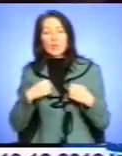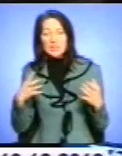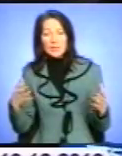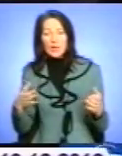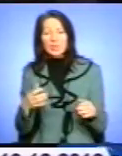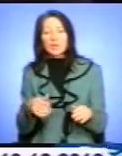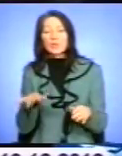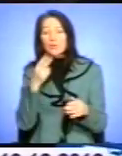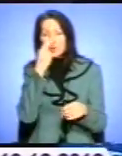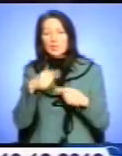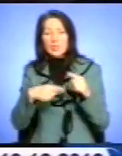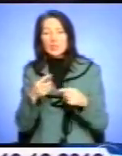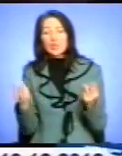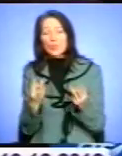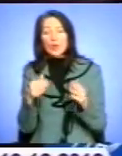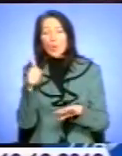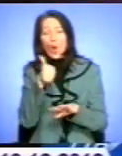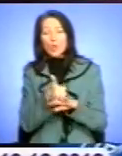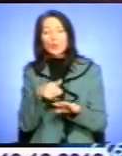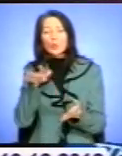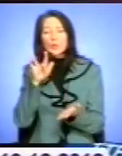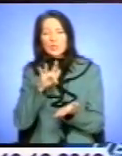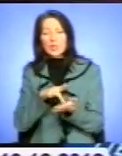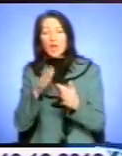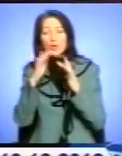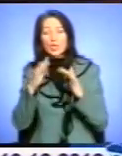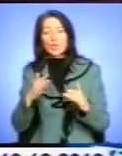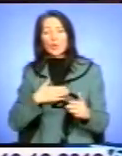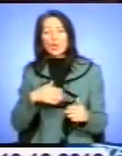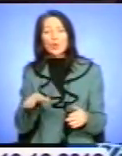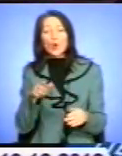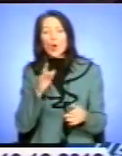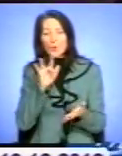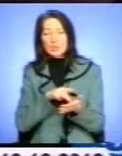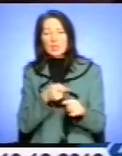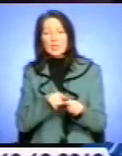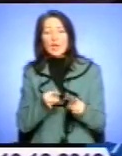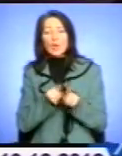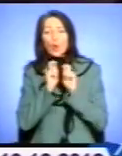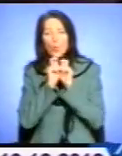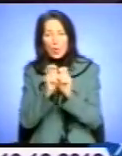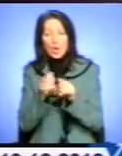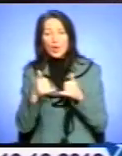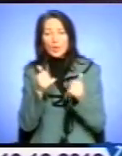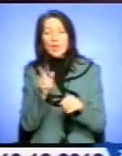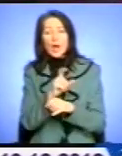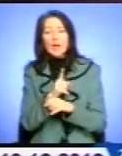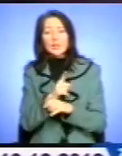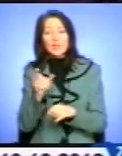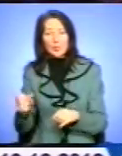головну центральну ялинку нашого міста. Це має бути своєрідний подарунок для тернополян, це створення казкового